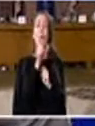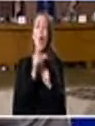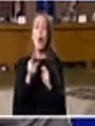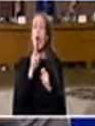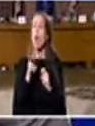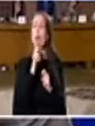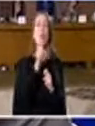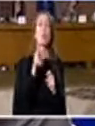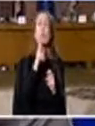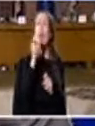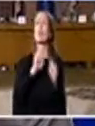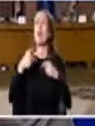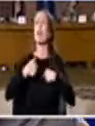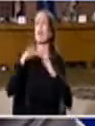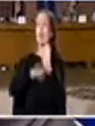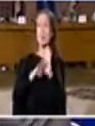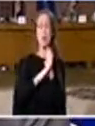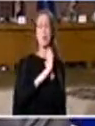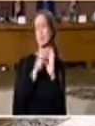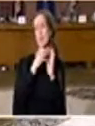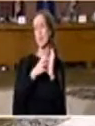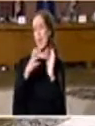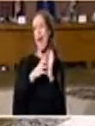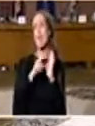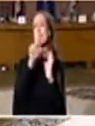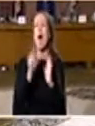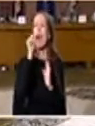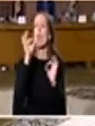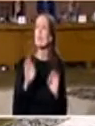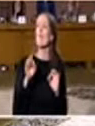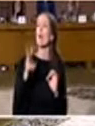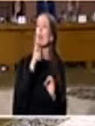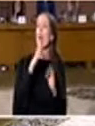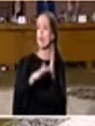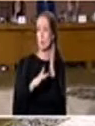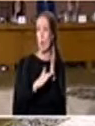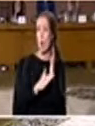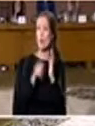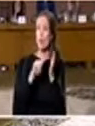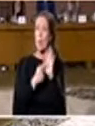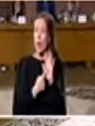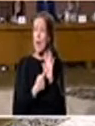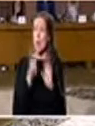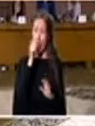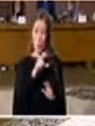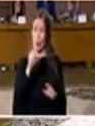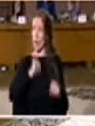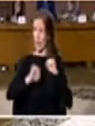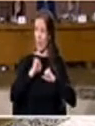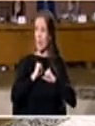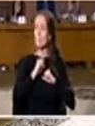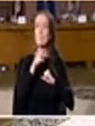traže zaštitu od diskriminacije je i dalje veoma nizak. To jasno pokazuje da žrtve imaju problem